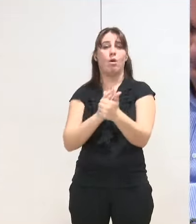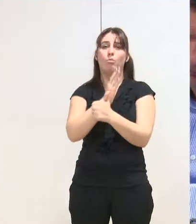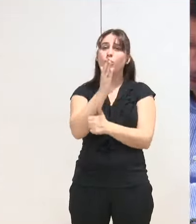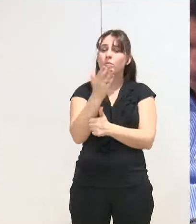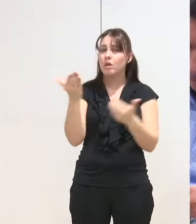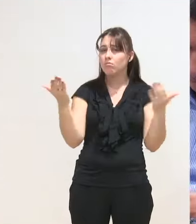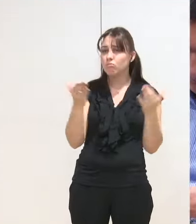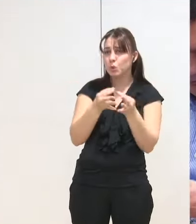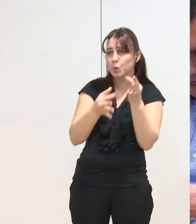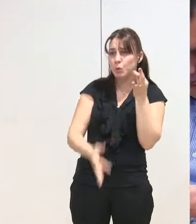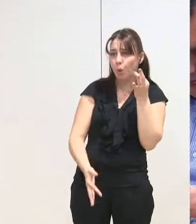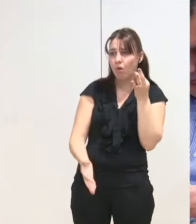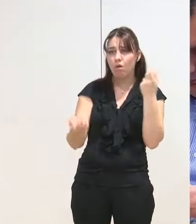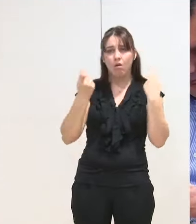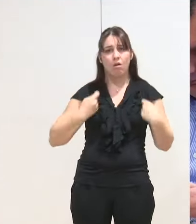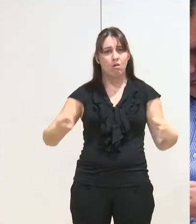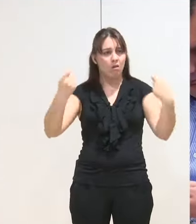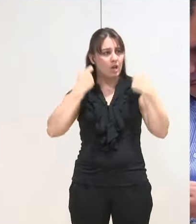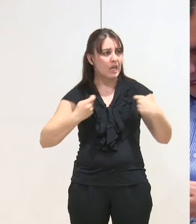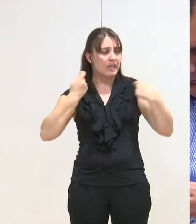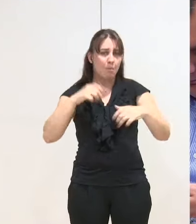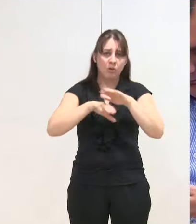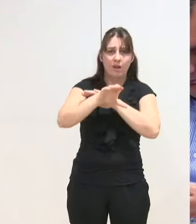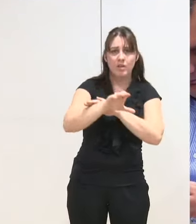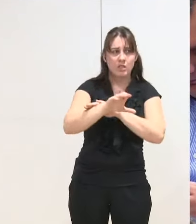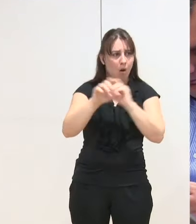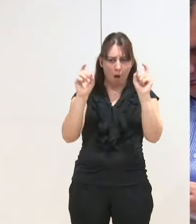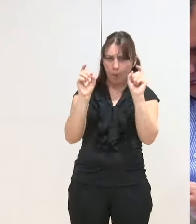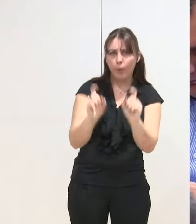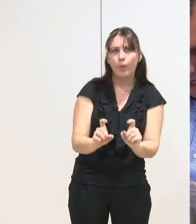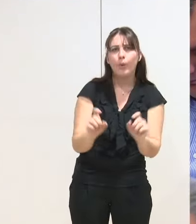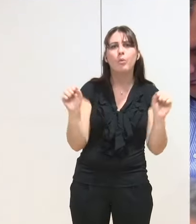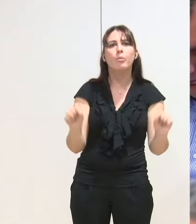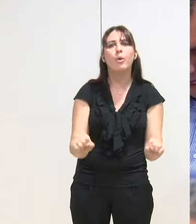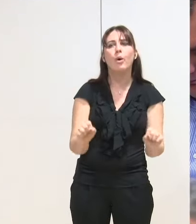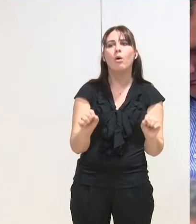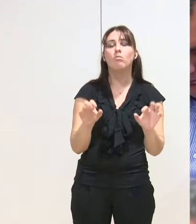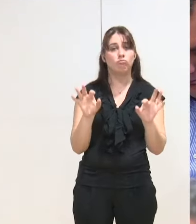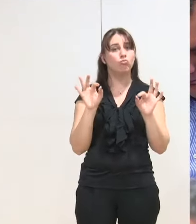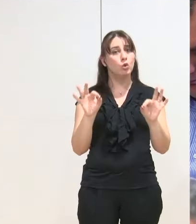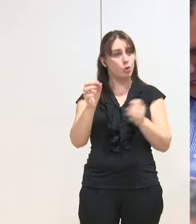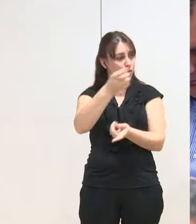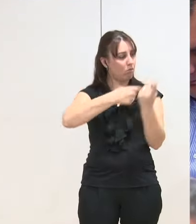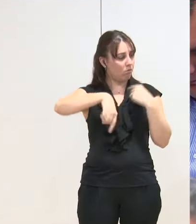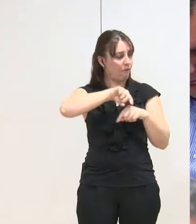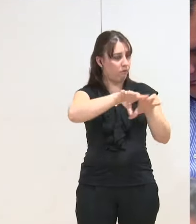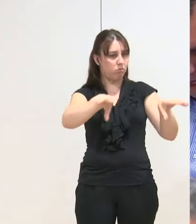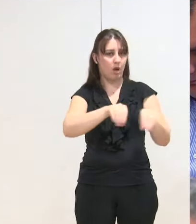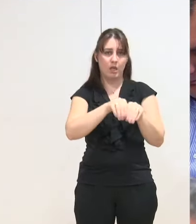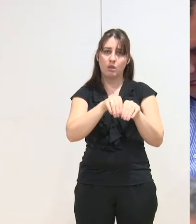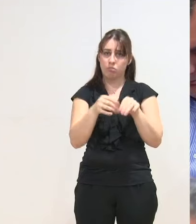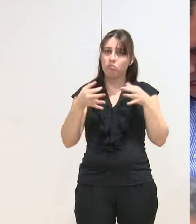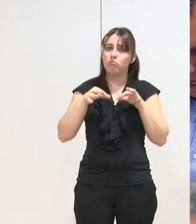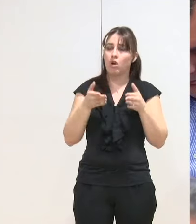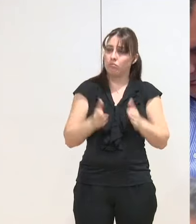diminuer les dépenses d'investissement c'est d'ailleurs le le choix que vous avez fait dans